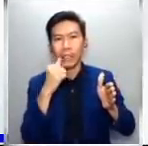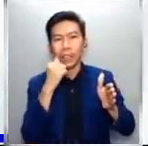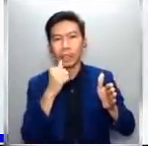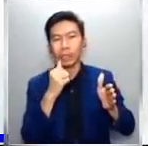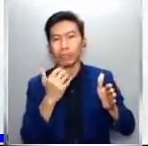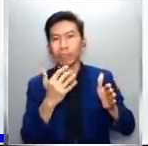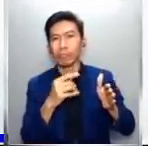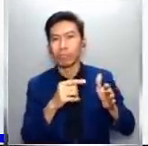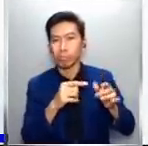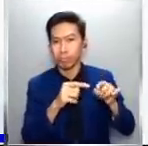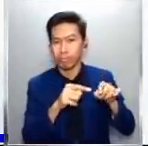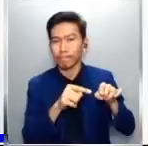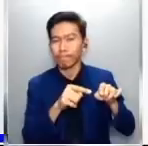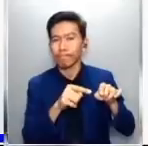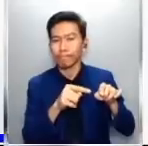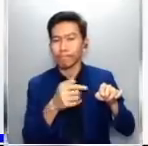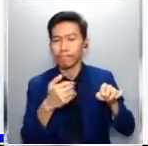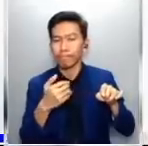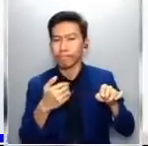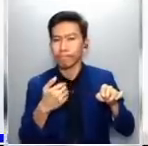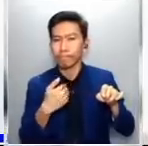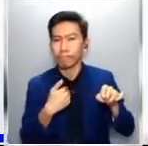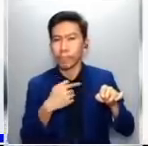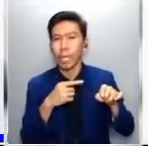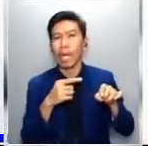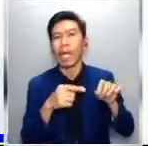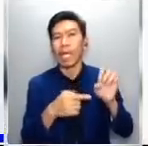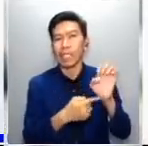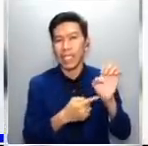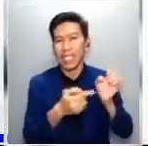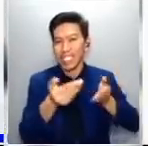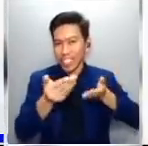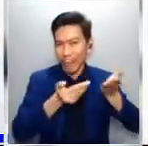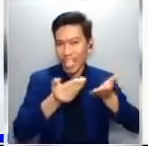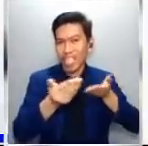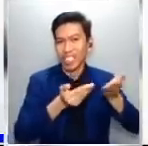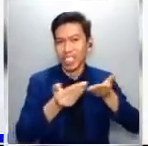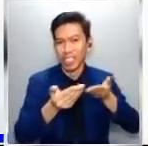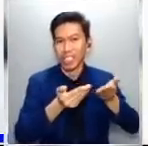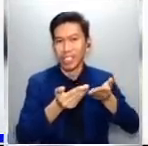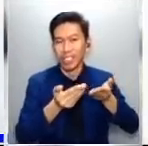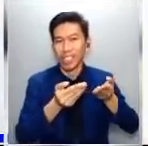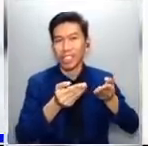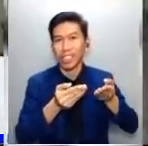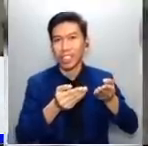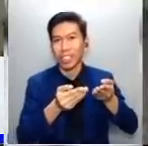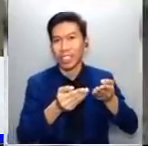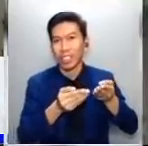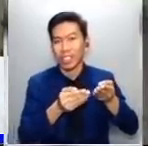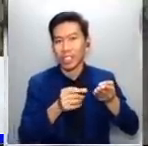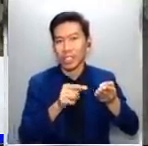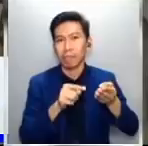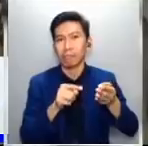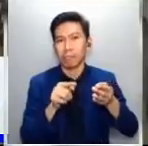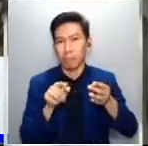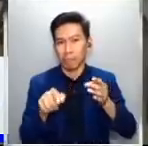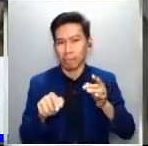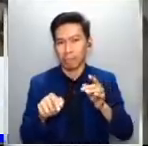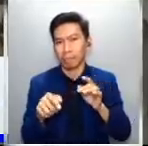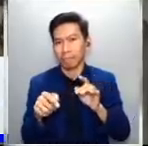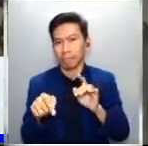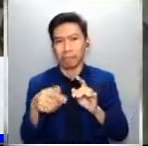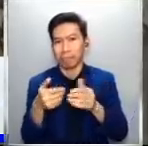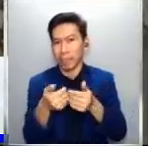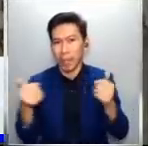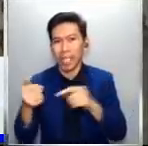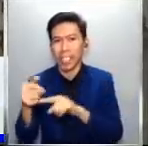nagbigay ng extra services maliban dun sa pag-inuman. According to these